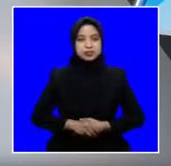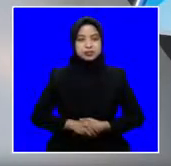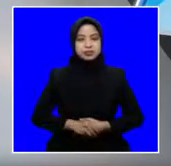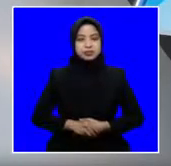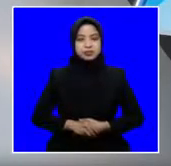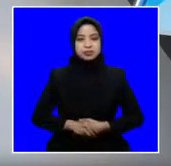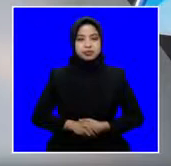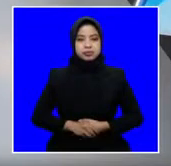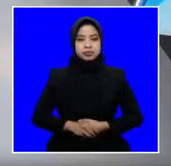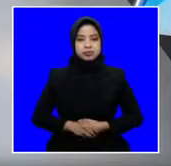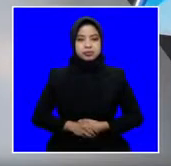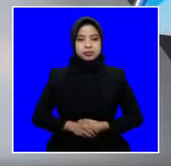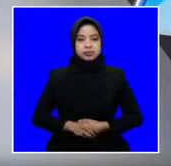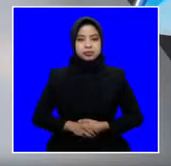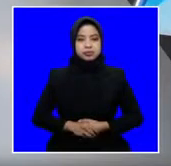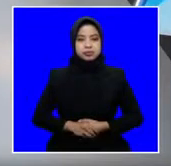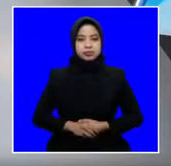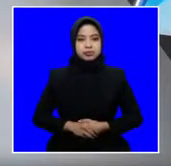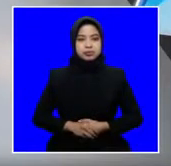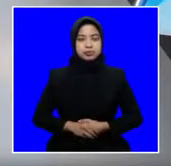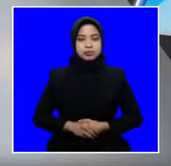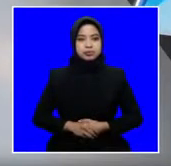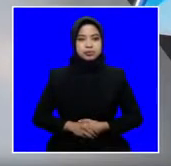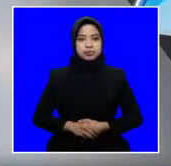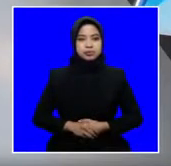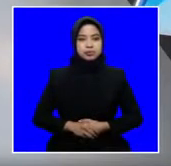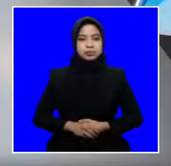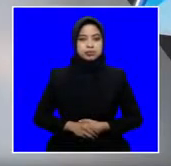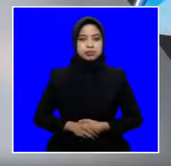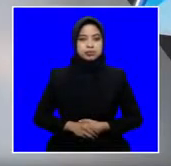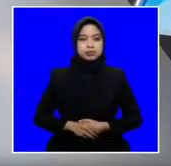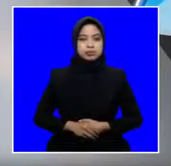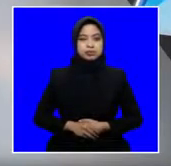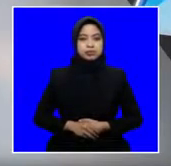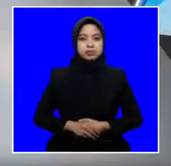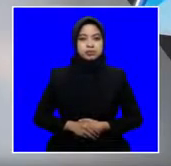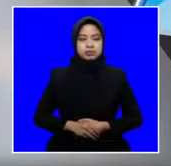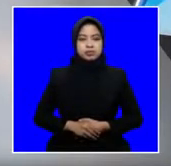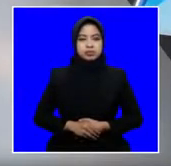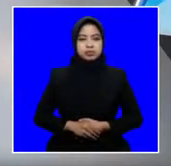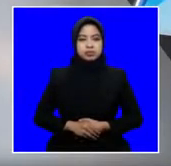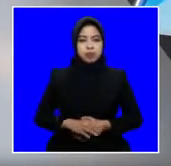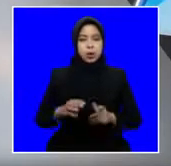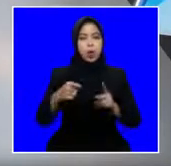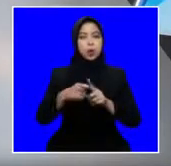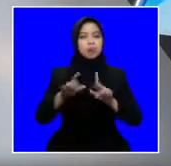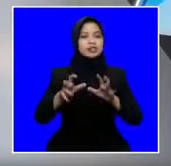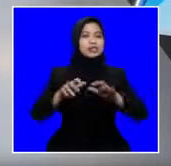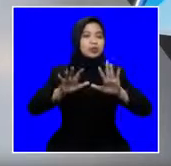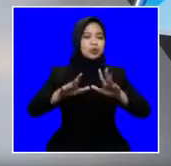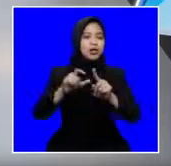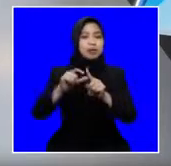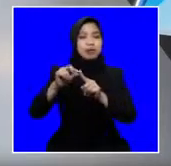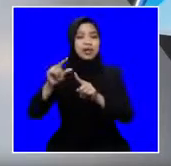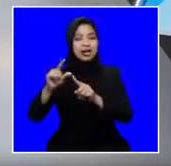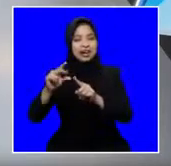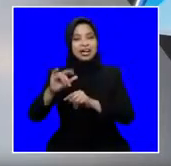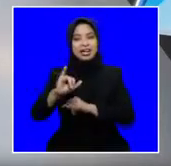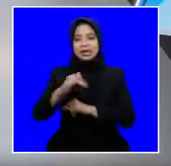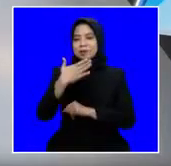salam kebajikan, Rahayu. Yang terhormat pimpinan dan anggota Komisi 10 DPR RI, yang saya